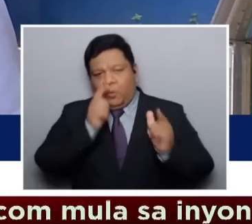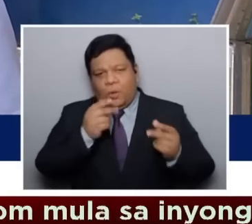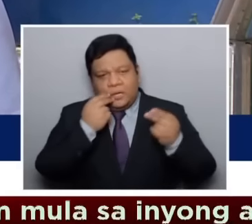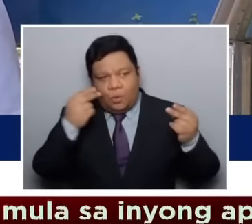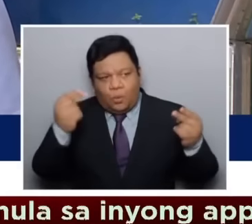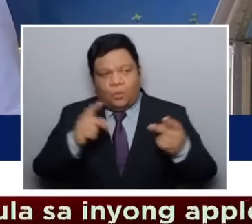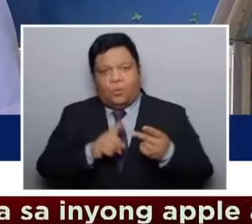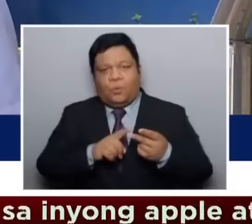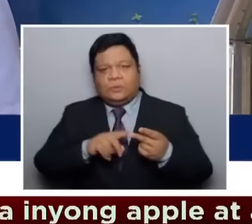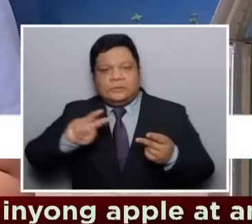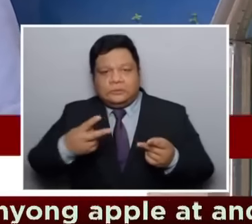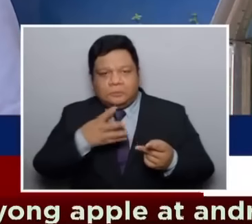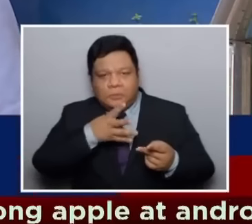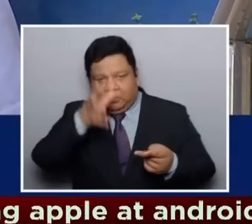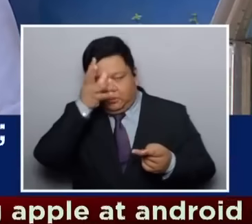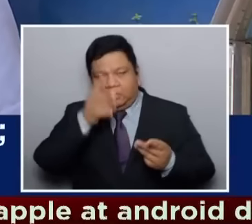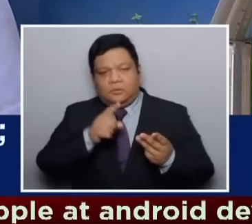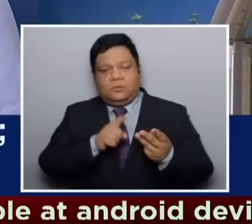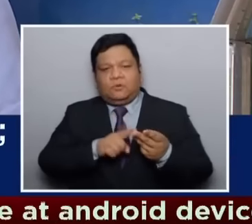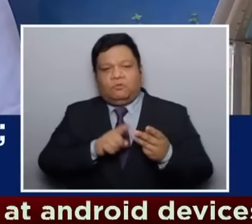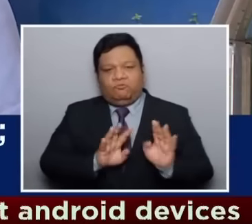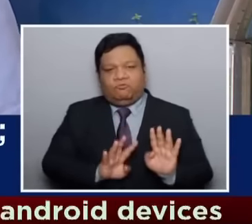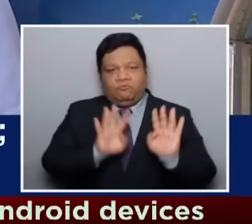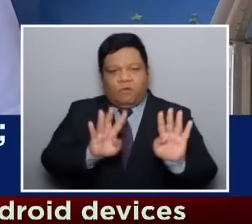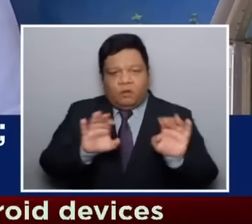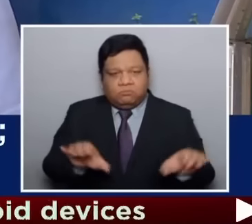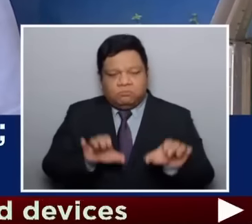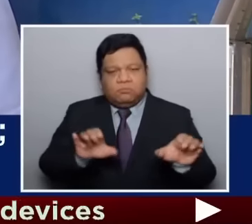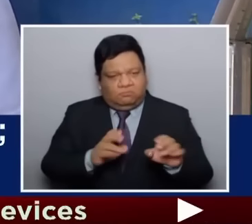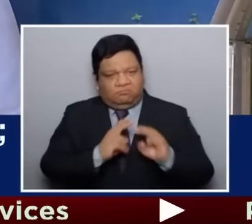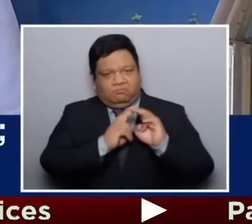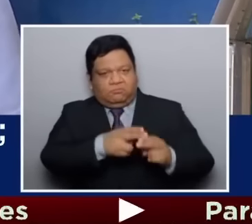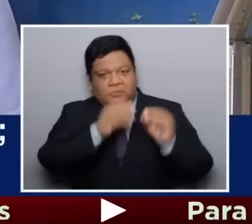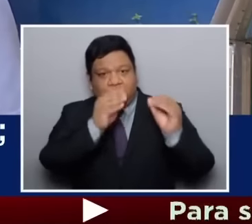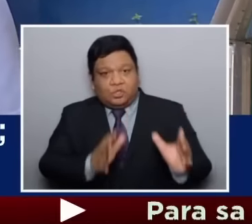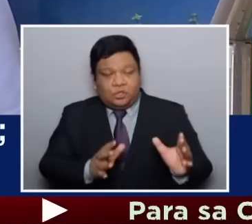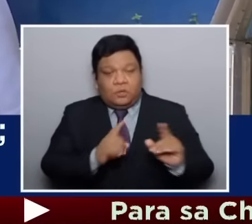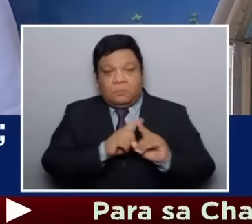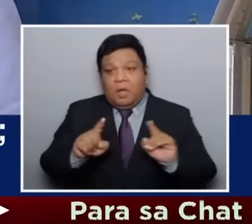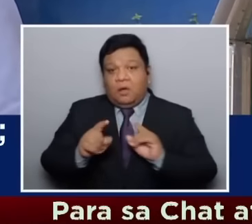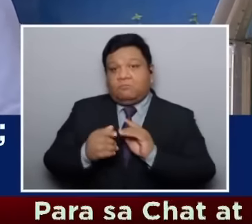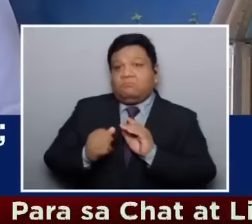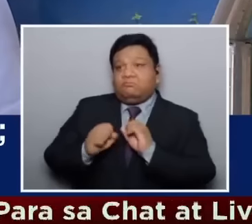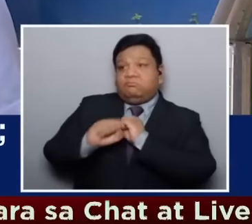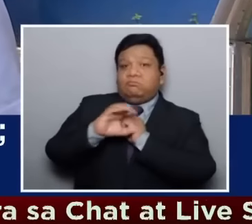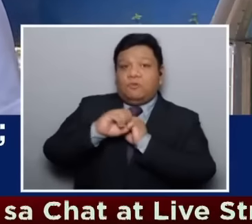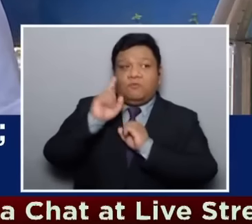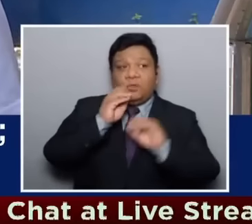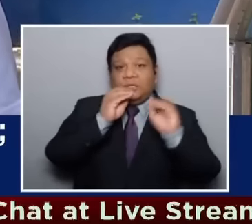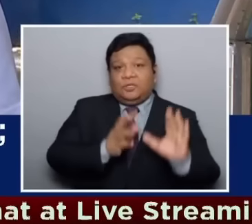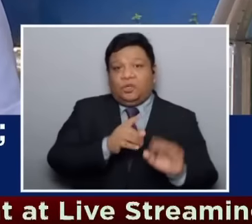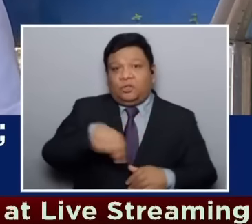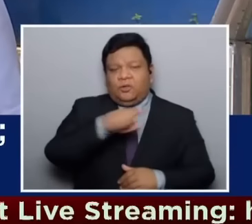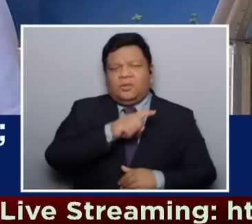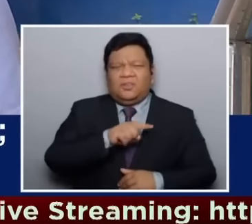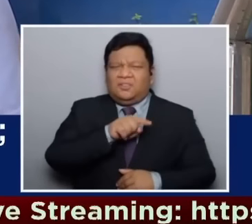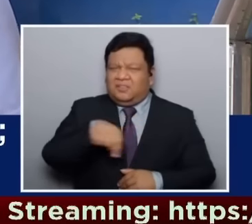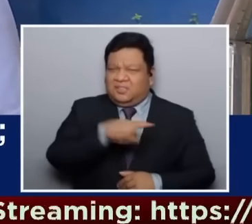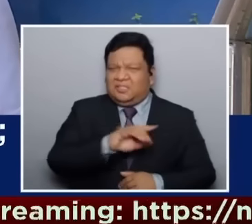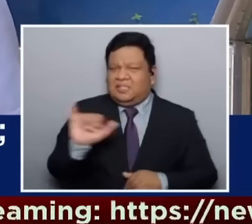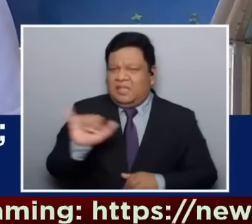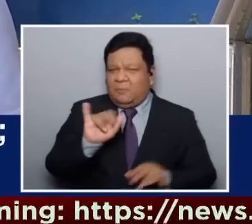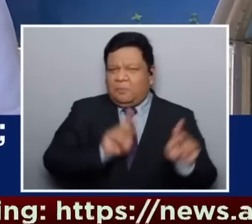ating mga guro. Pero paalala ng education advocates, ang mga guro ay mga tao rin na may mga pangailangang dapat